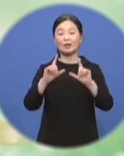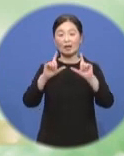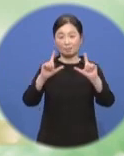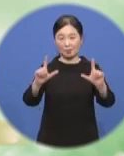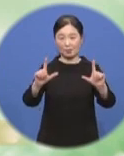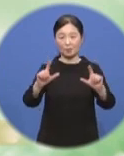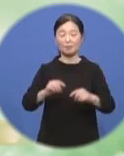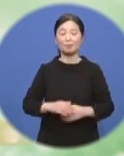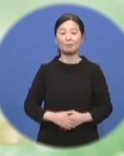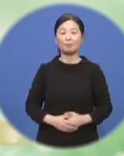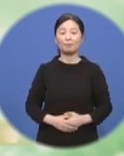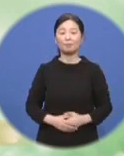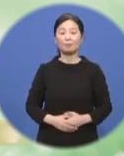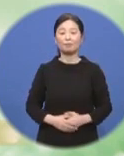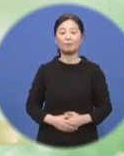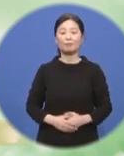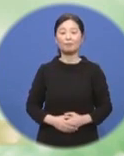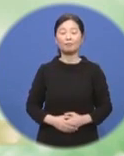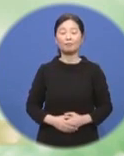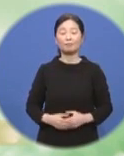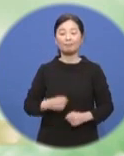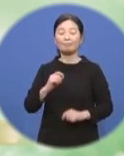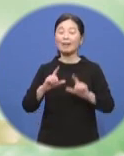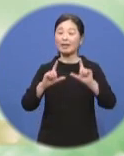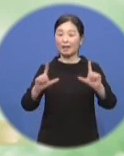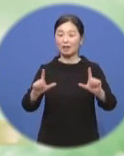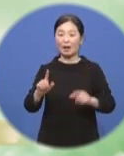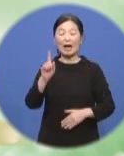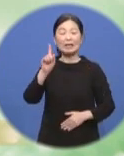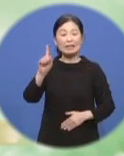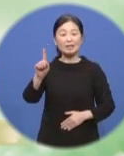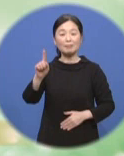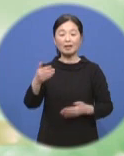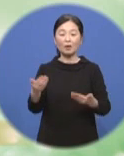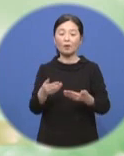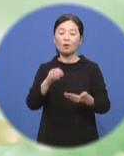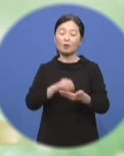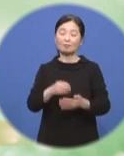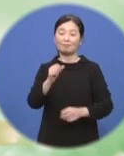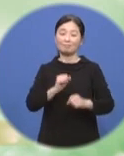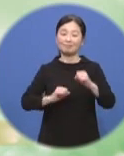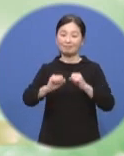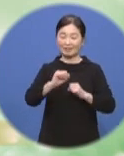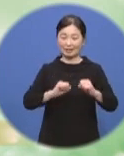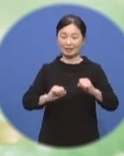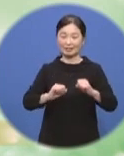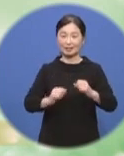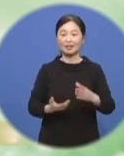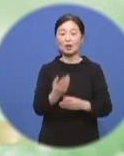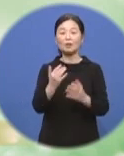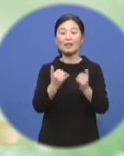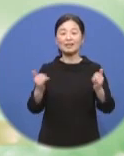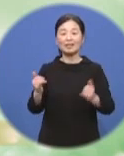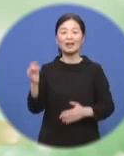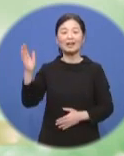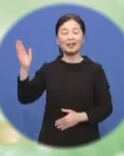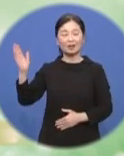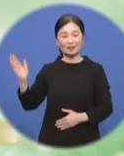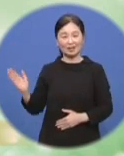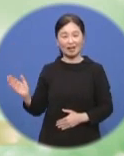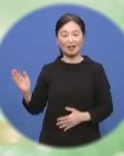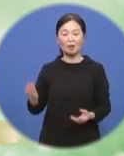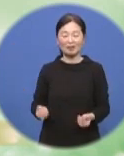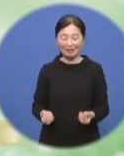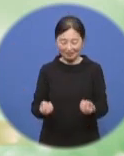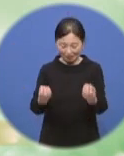。クイズの正解は1番の就活でした。当選したのはご覧の方々です。おめでとう